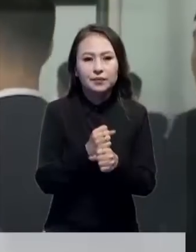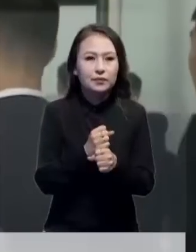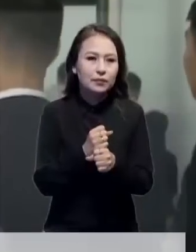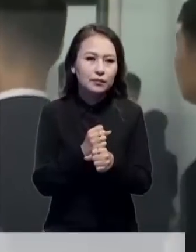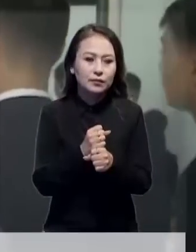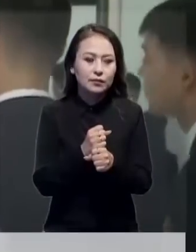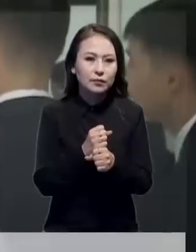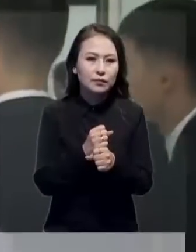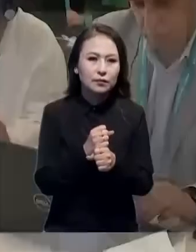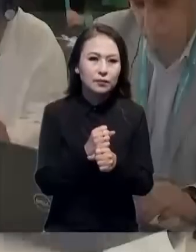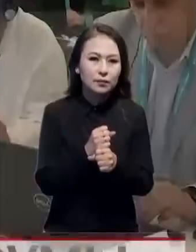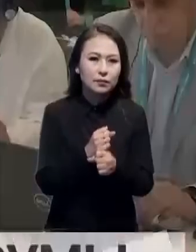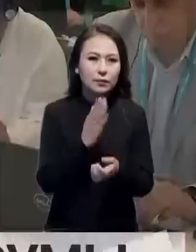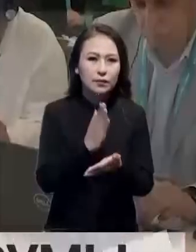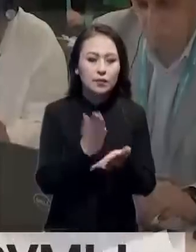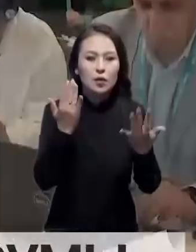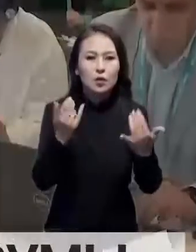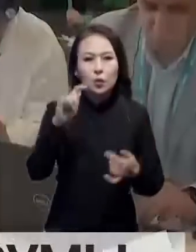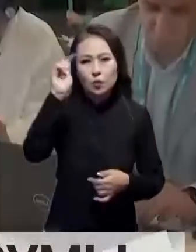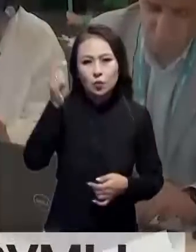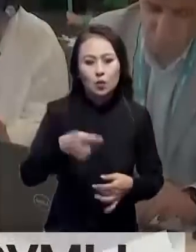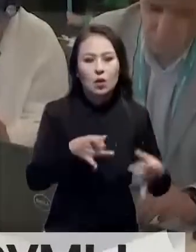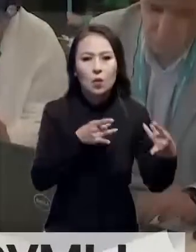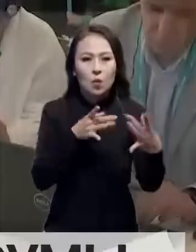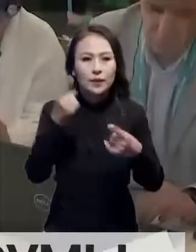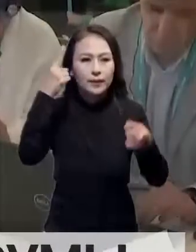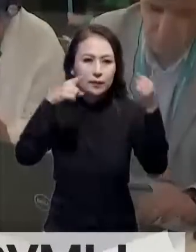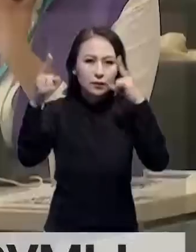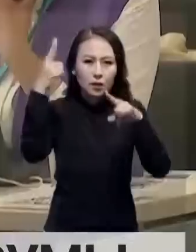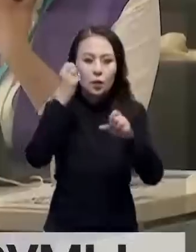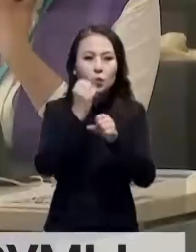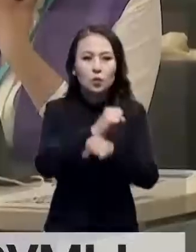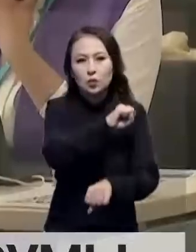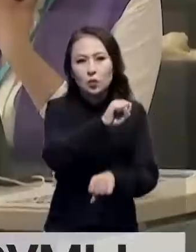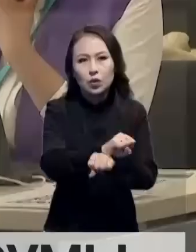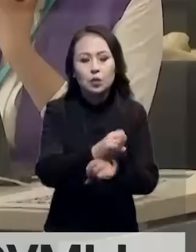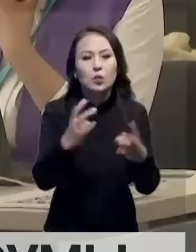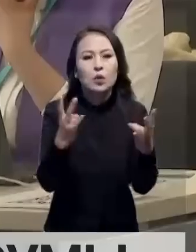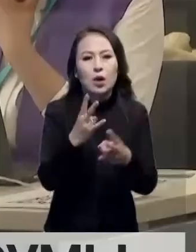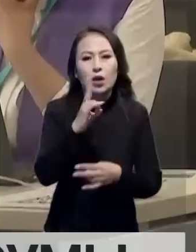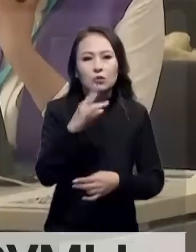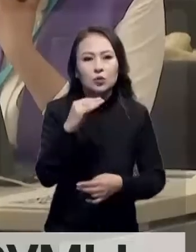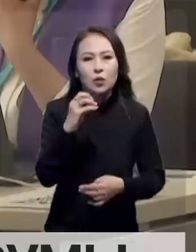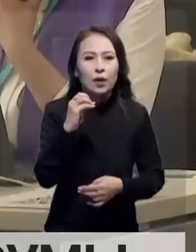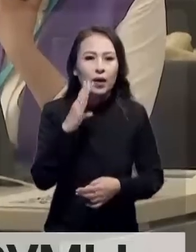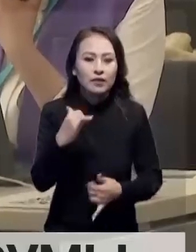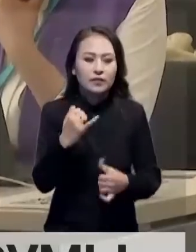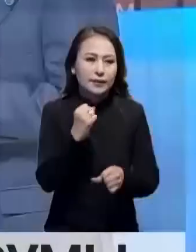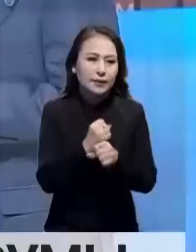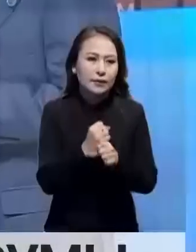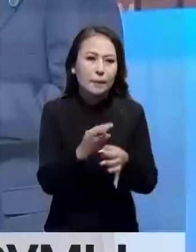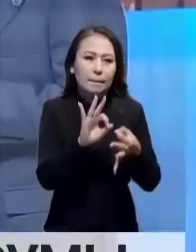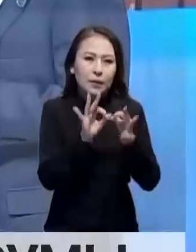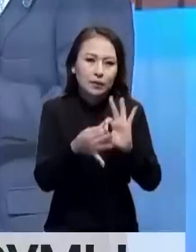халықаралық имиджді көтеріп атыр. Соғыстар мен қақтығыстар идеологиясын тоқтату керек. Қасым Жомарт Тоқаевтың бүгінгі жасаған осы